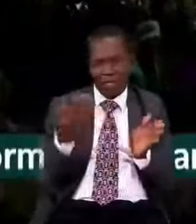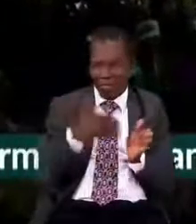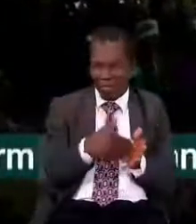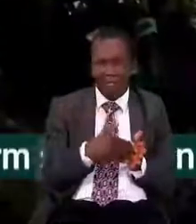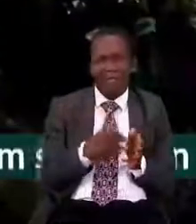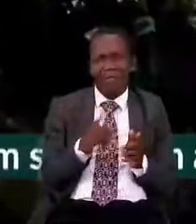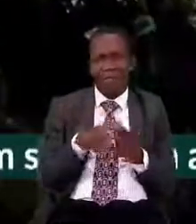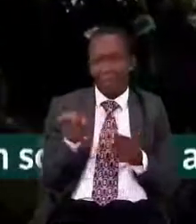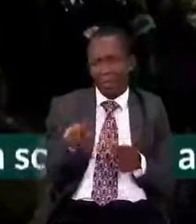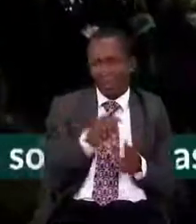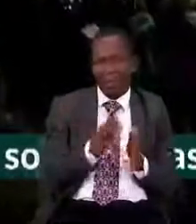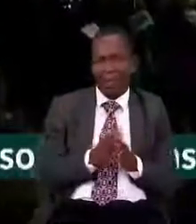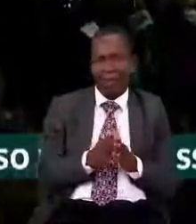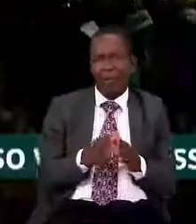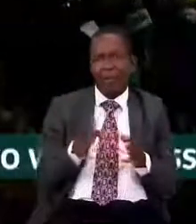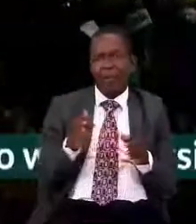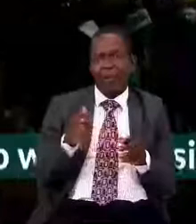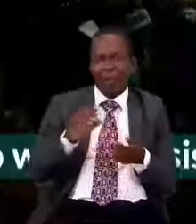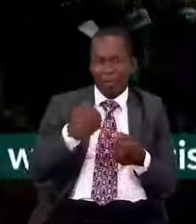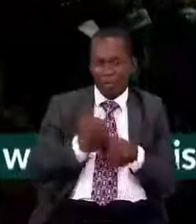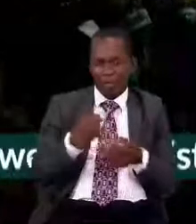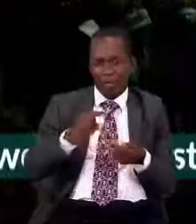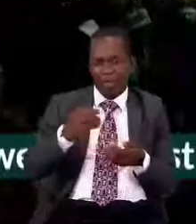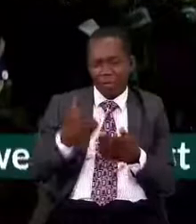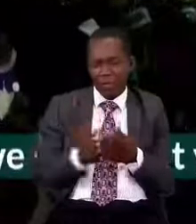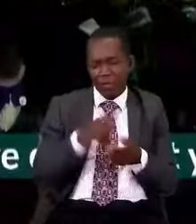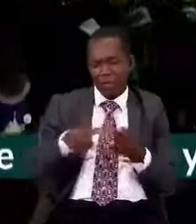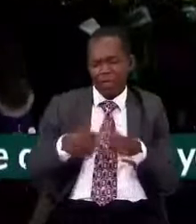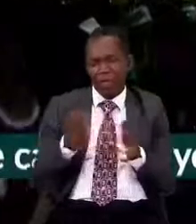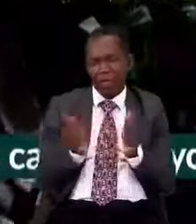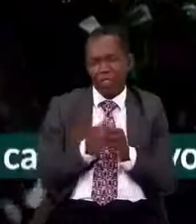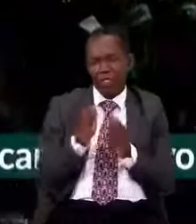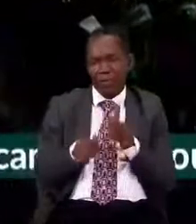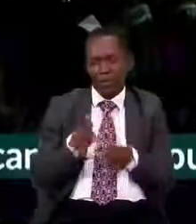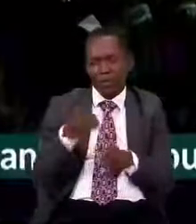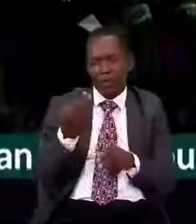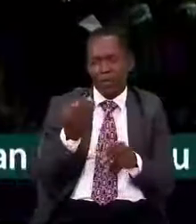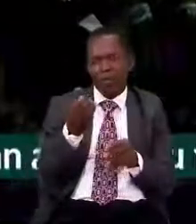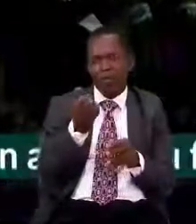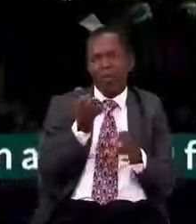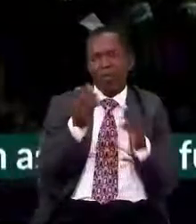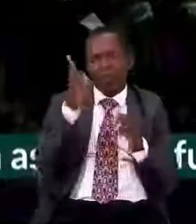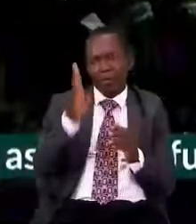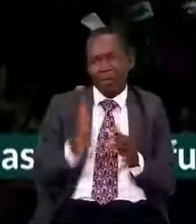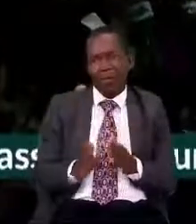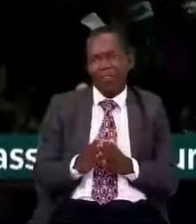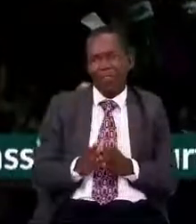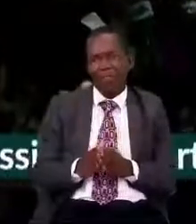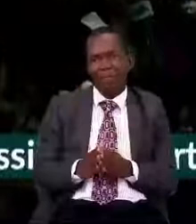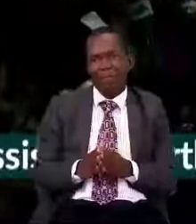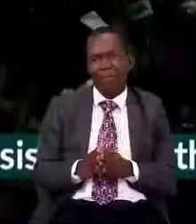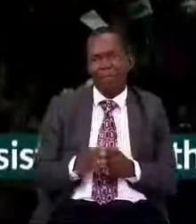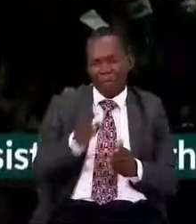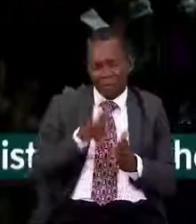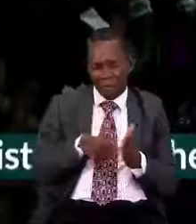Oui, bien sûr, l'homme de Dieu, oui, peut ne pas venir à vous et